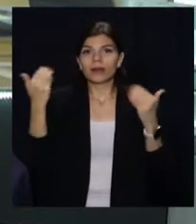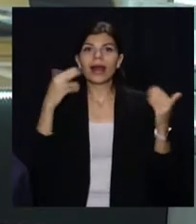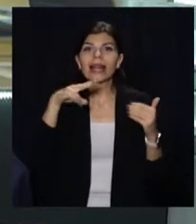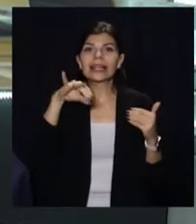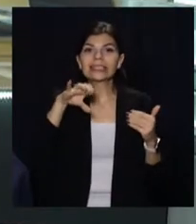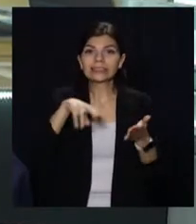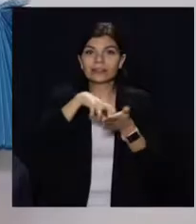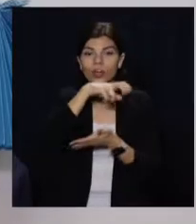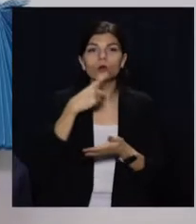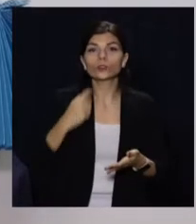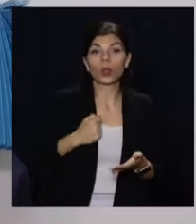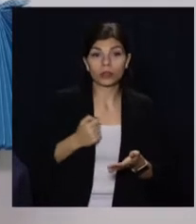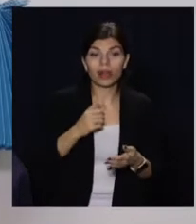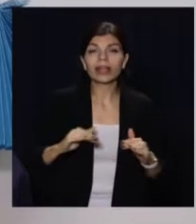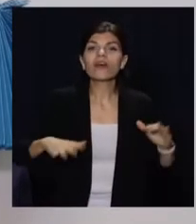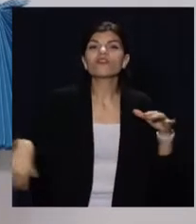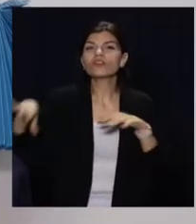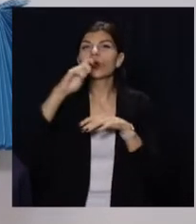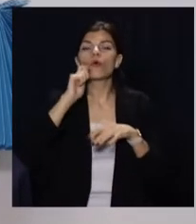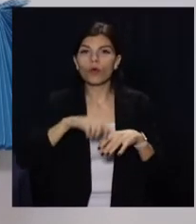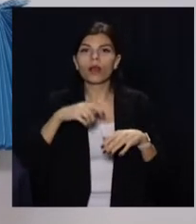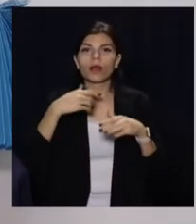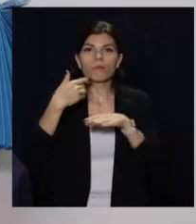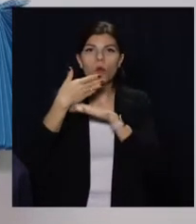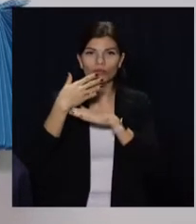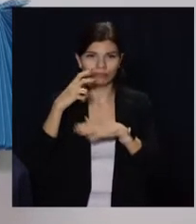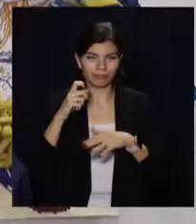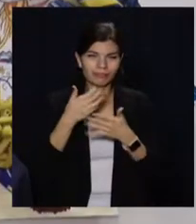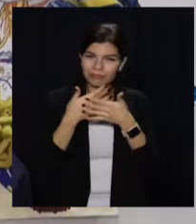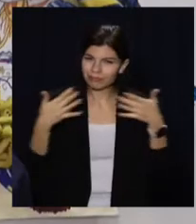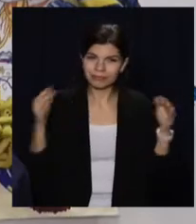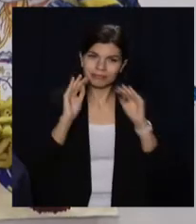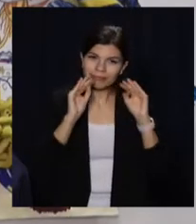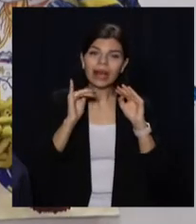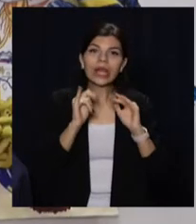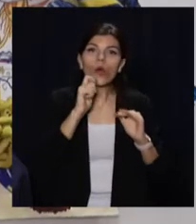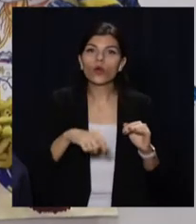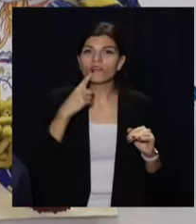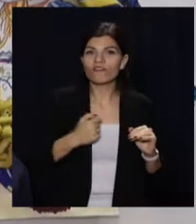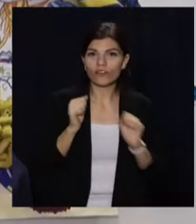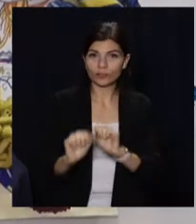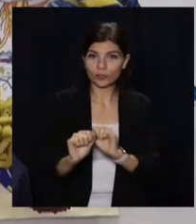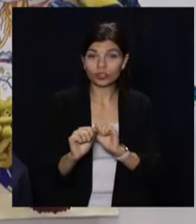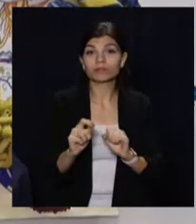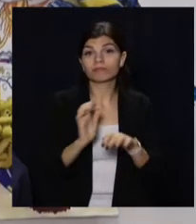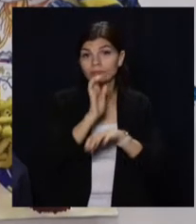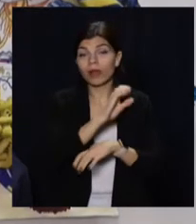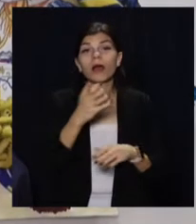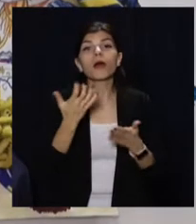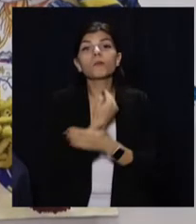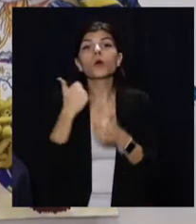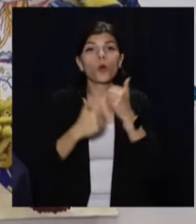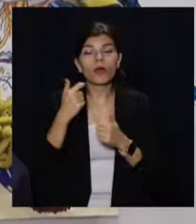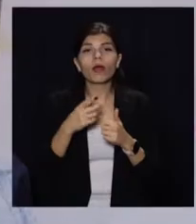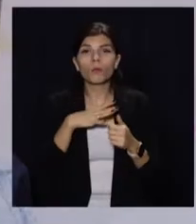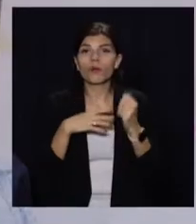солдату». Діти з усіх областей України малювали патріотичні малюнки та робили творчі поробки для українських захисників. Переможців конкурсу